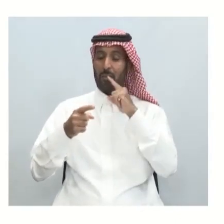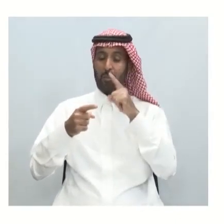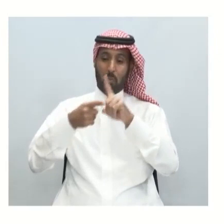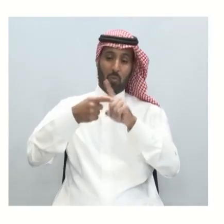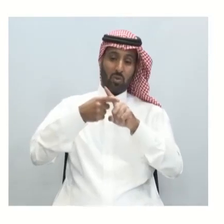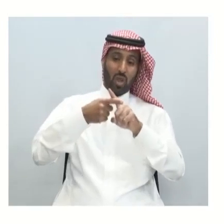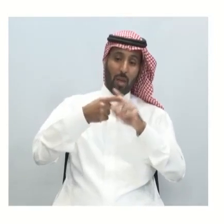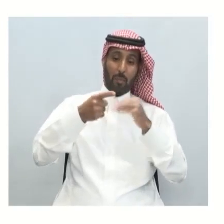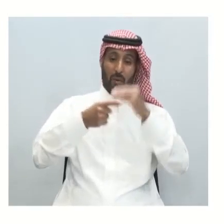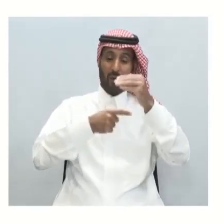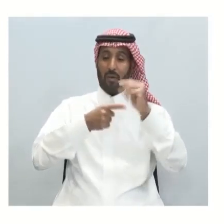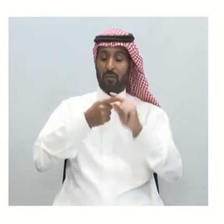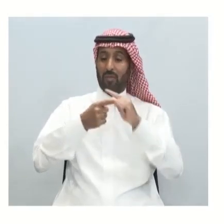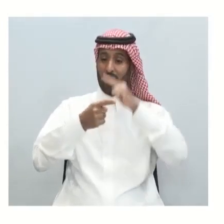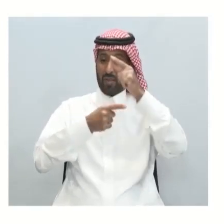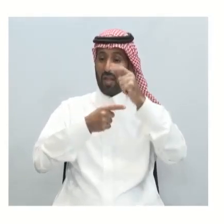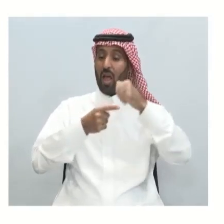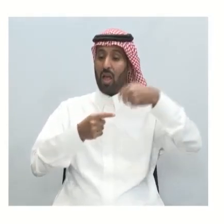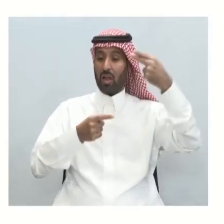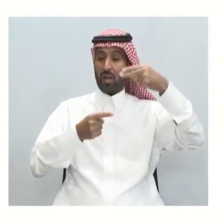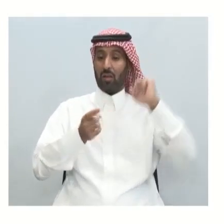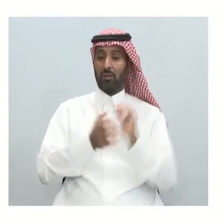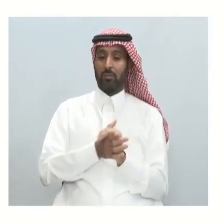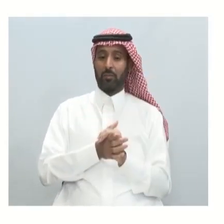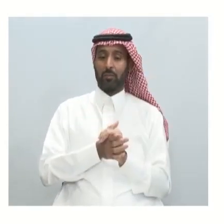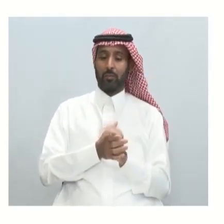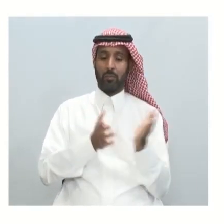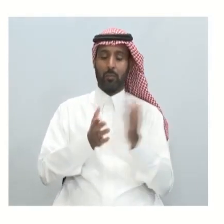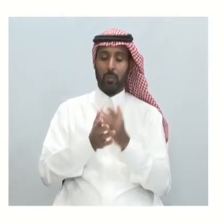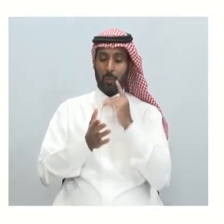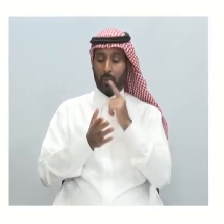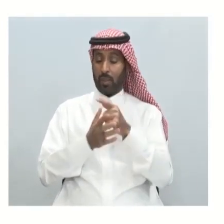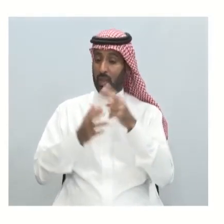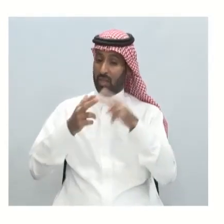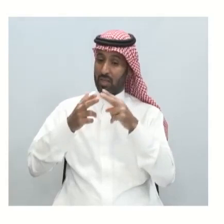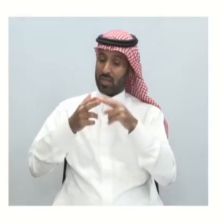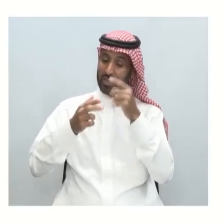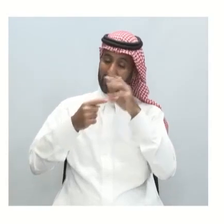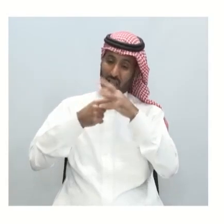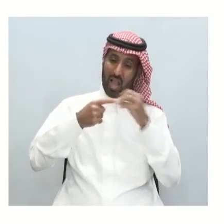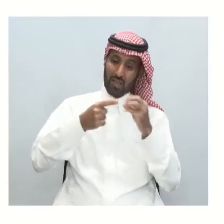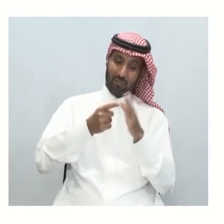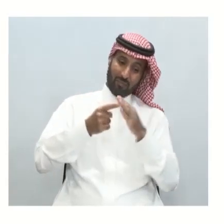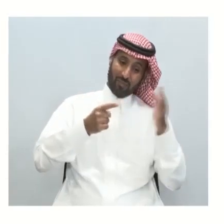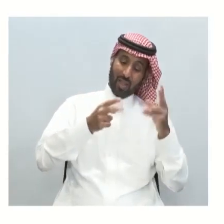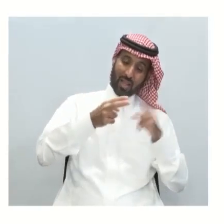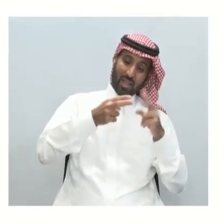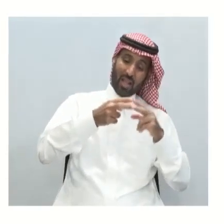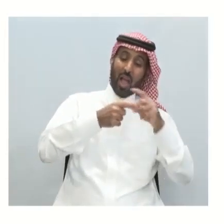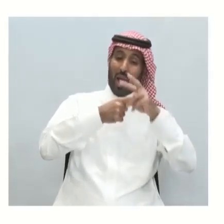موجبه دليل على انها موجوده حول الهيدروجين اذا هذه شحنه جزئيه سالبه وهذه هي شحنه